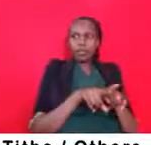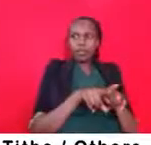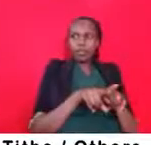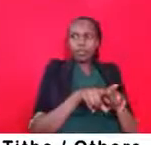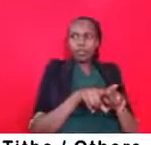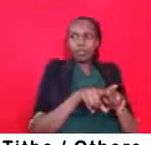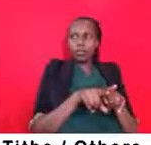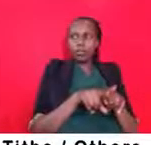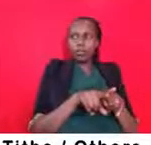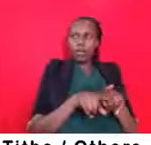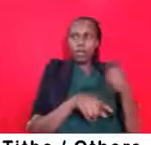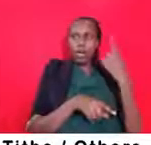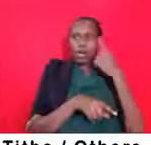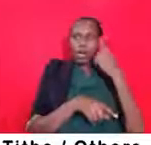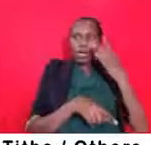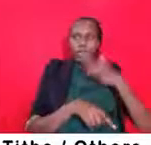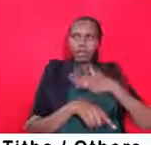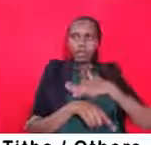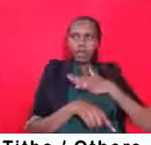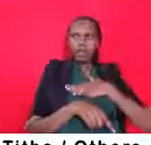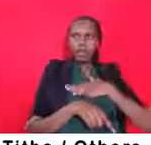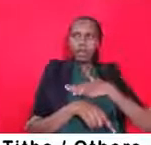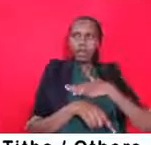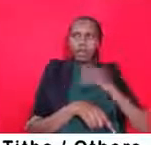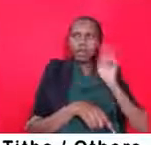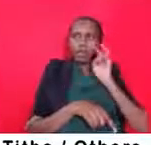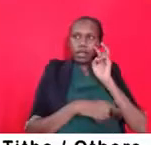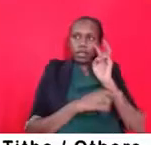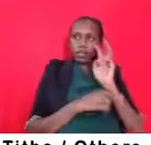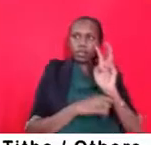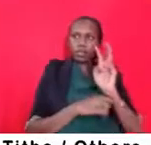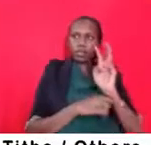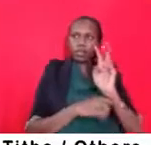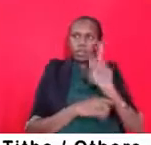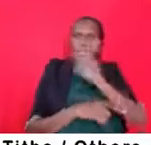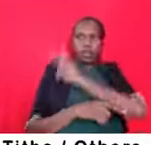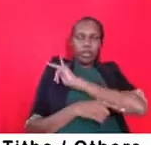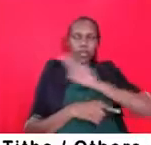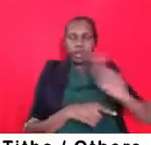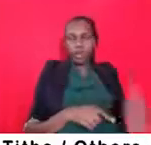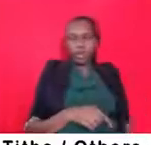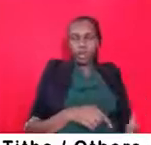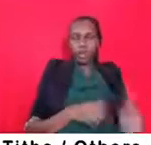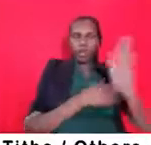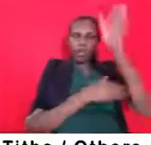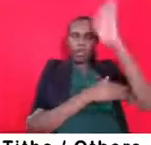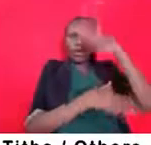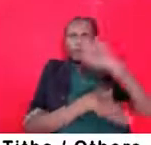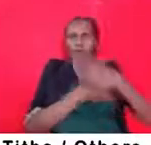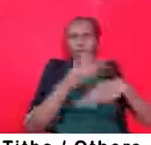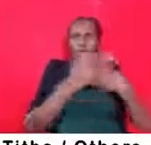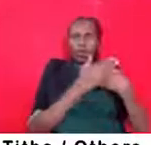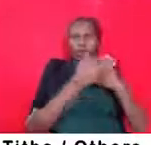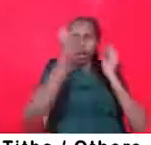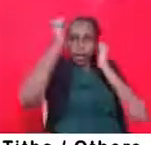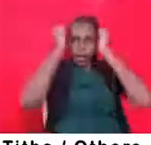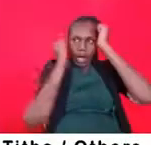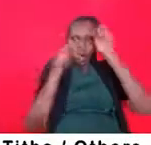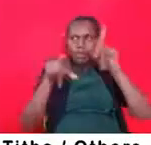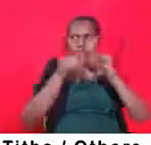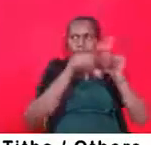nami macho yangu yamemwona mfalme Bwana wa majeshi.